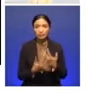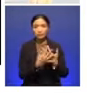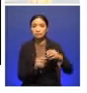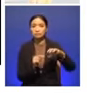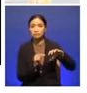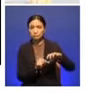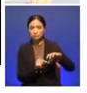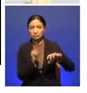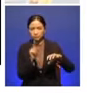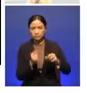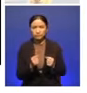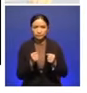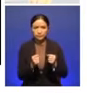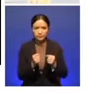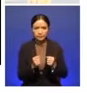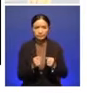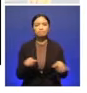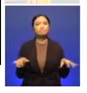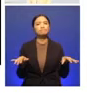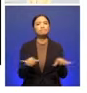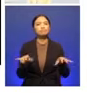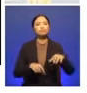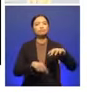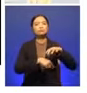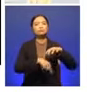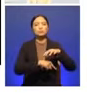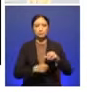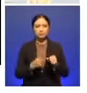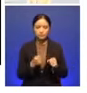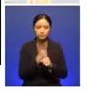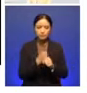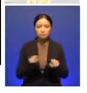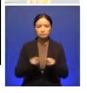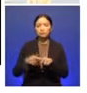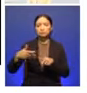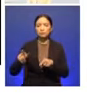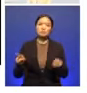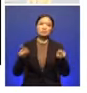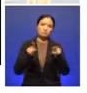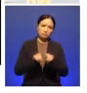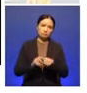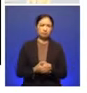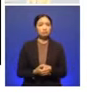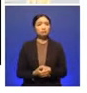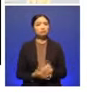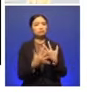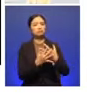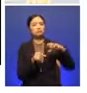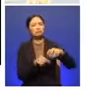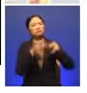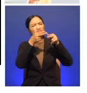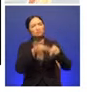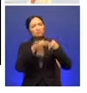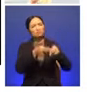ำเนี่ยนะคะเราก็ต้องพยายามสร้างความเป็นปกติในเรือนจำเนี่ยให้ได้มากที่สุดนะคะอย่าไปทำให้เรือนจำมีลักษณะเฉพา